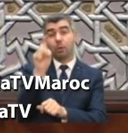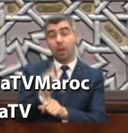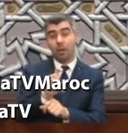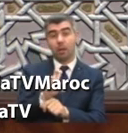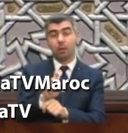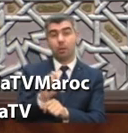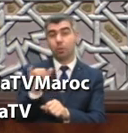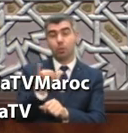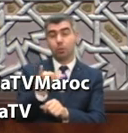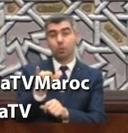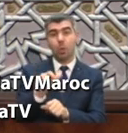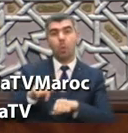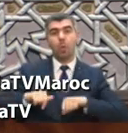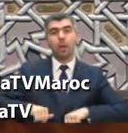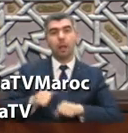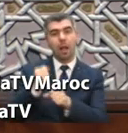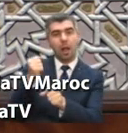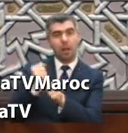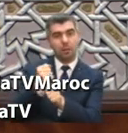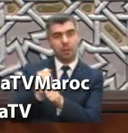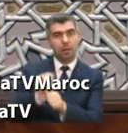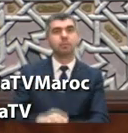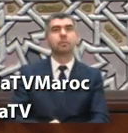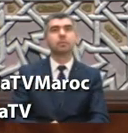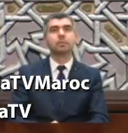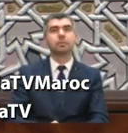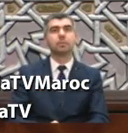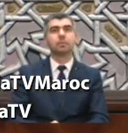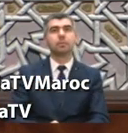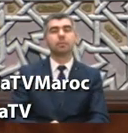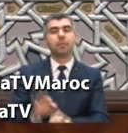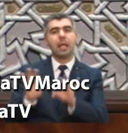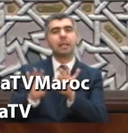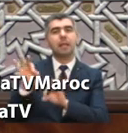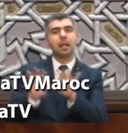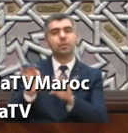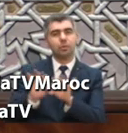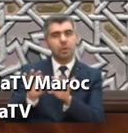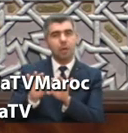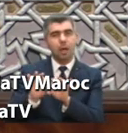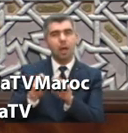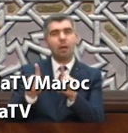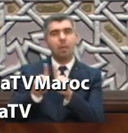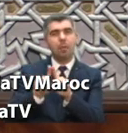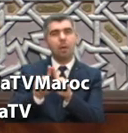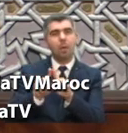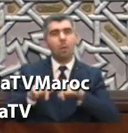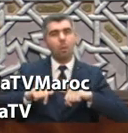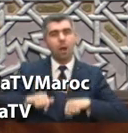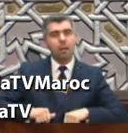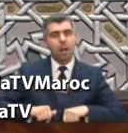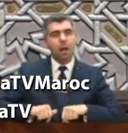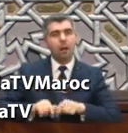بقطاع الشغل والإدماج المهني، يتعلق الأمر بالاستراتيجية وتدخلات هذا القطاع في